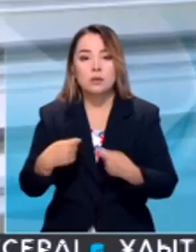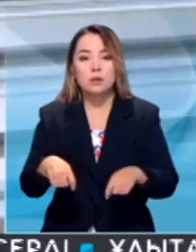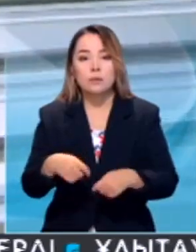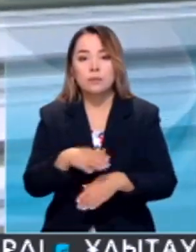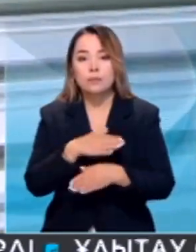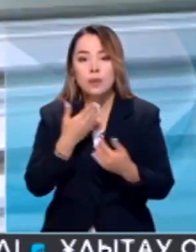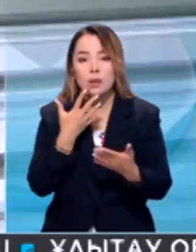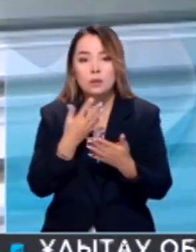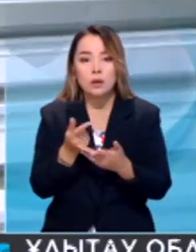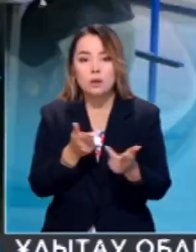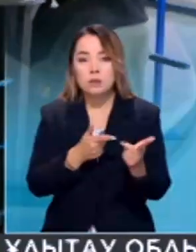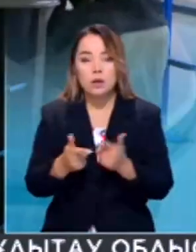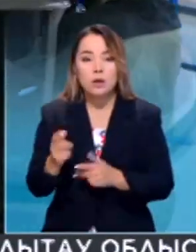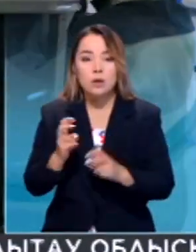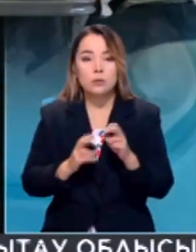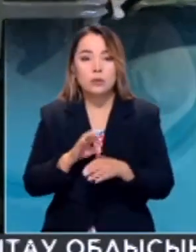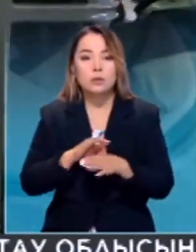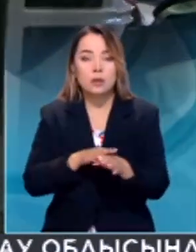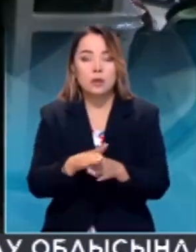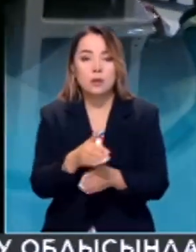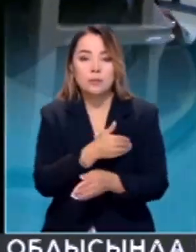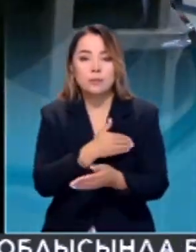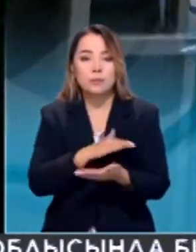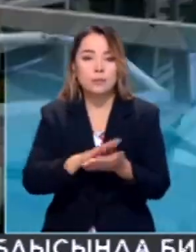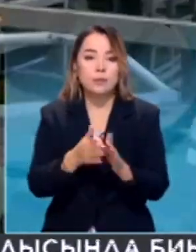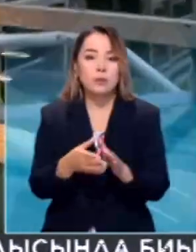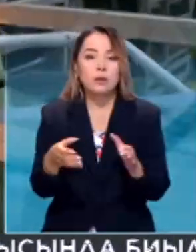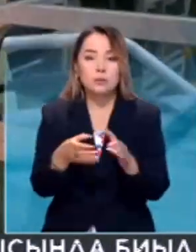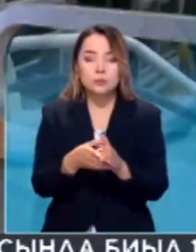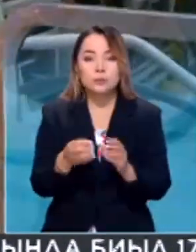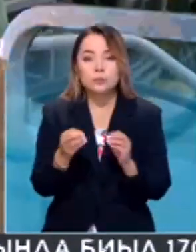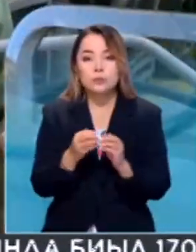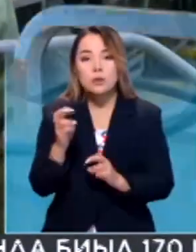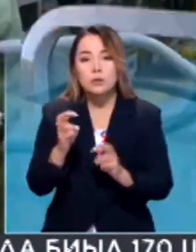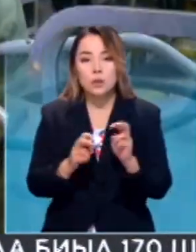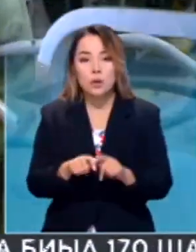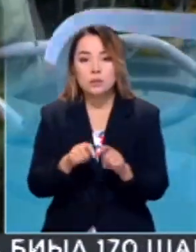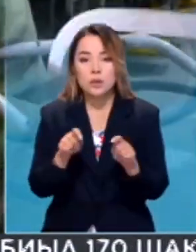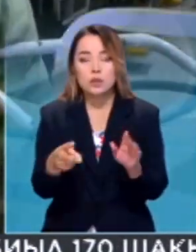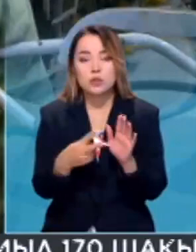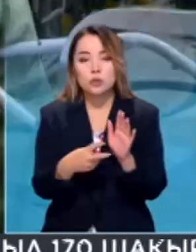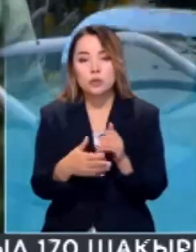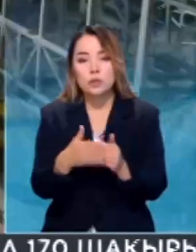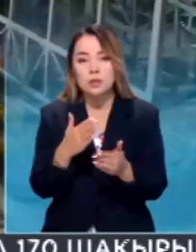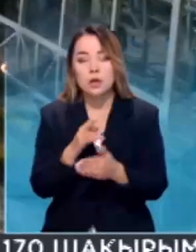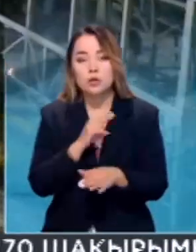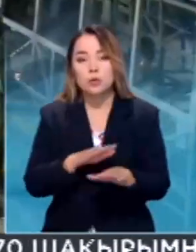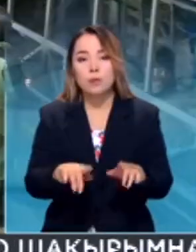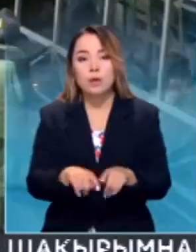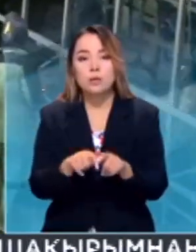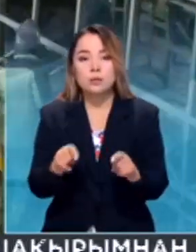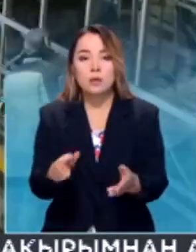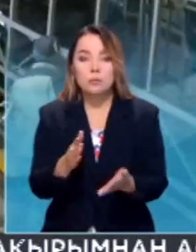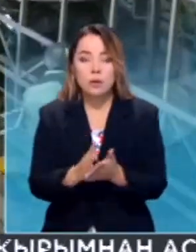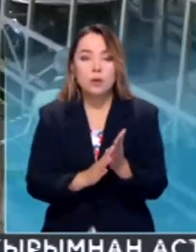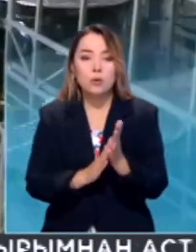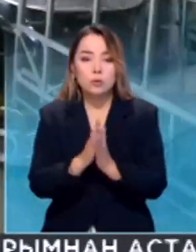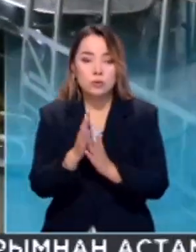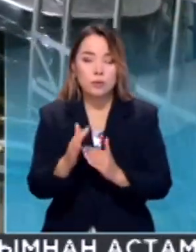өзімізде өңдеп дайын өнім шығаруға ден қойып отыр. Биыл бұл салада 10 зауыт ашылып, 700-ден астам жаңа жұмыс орны құрылды.